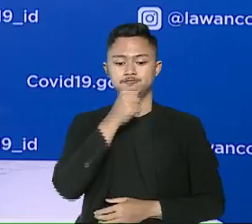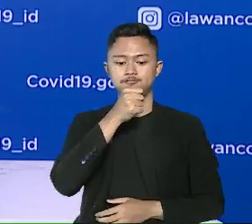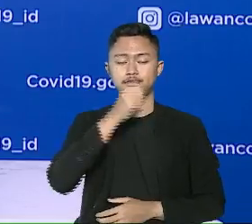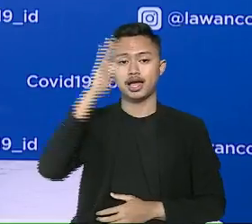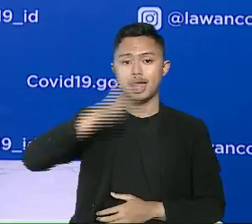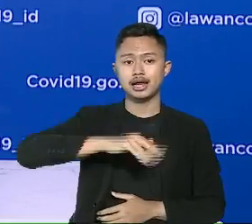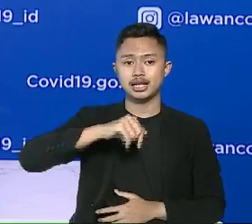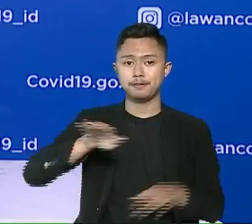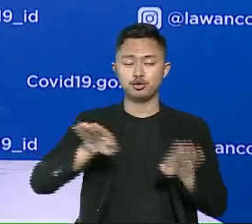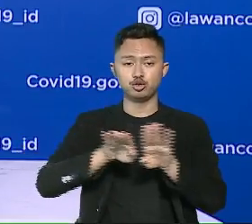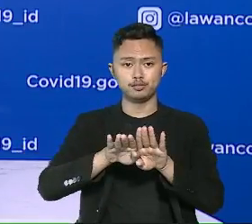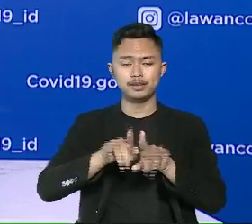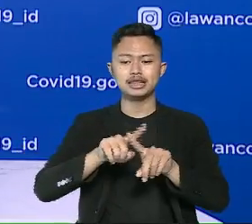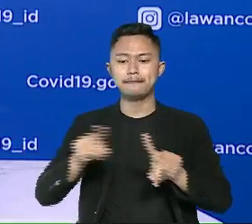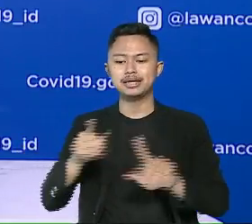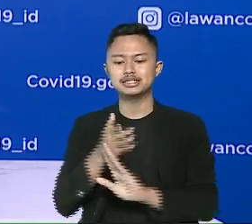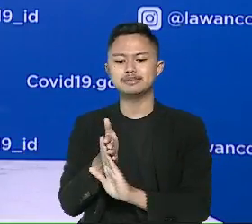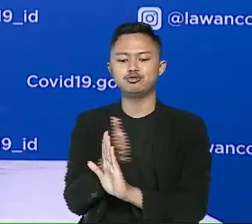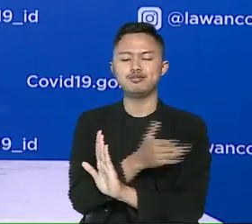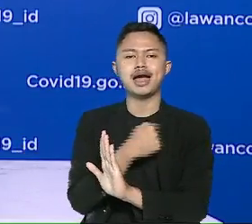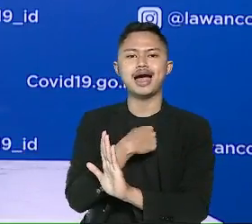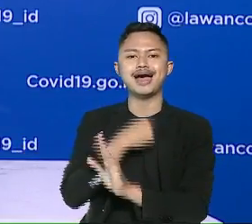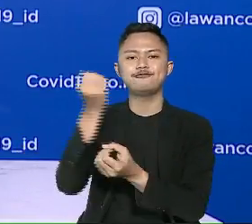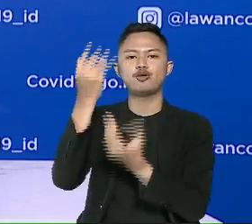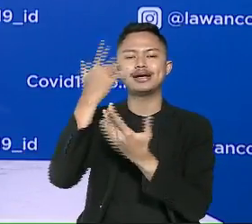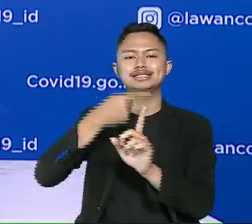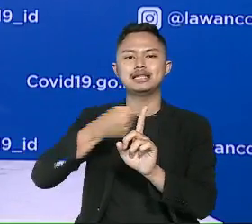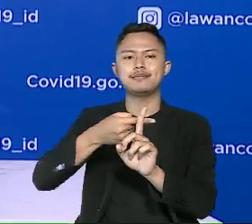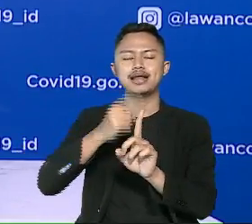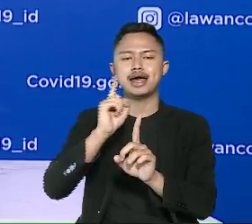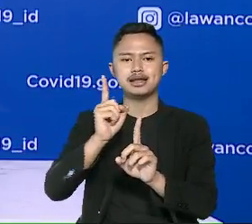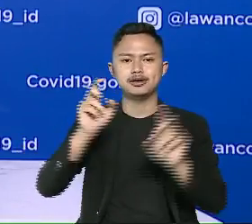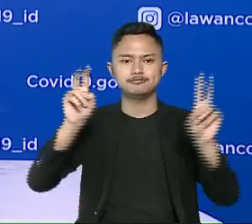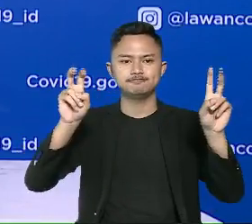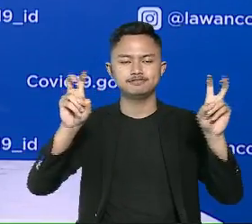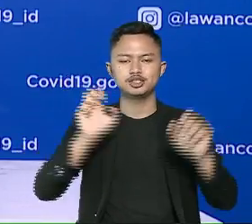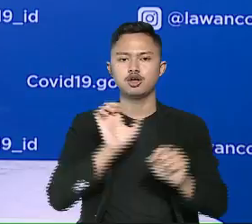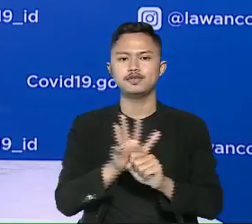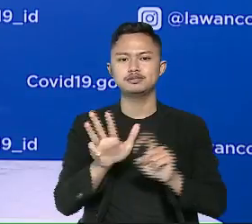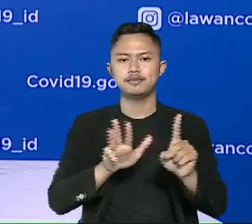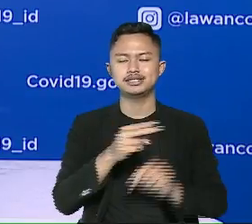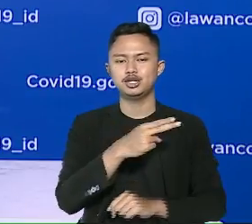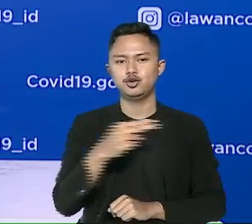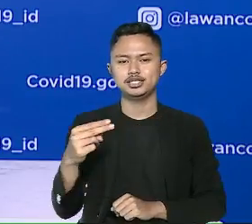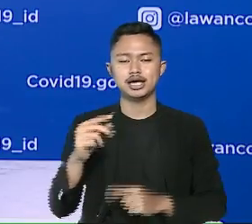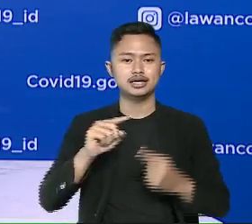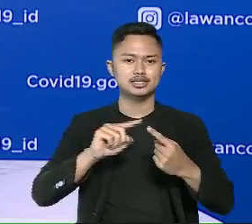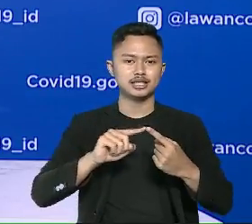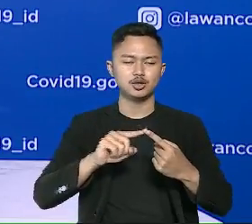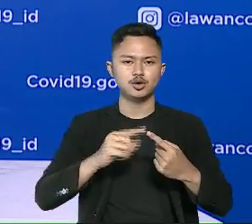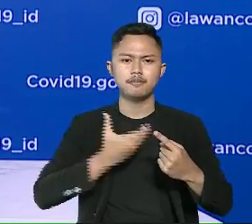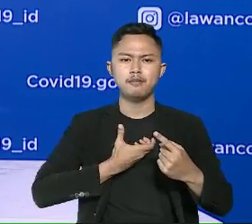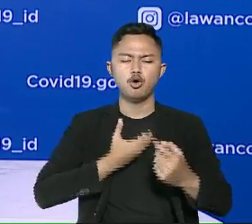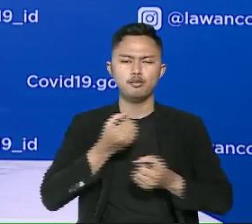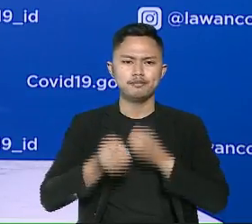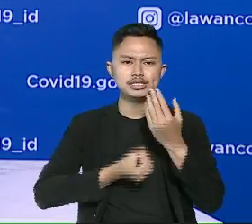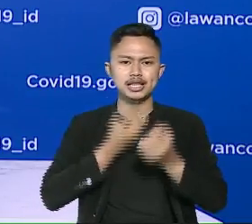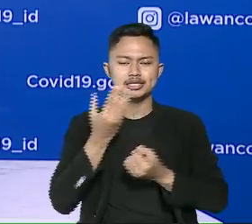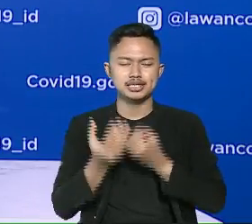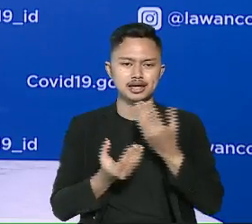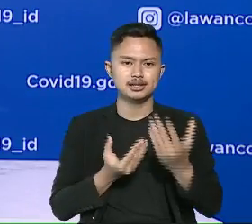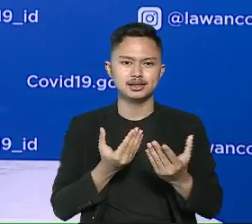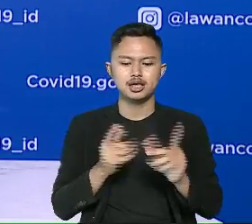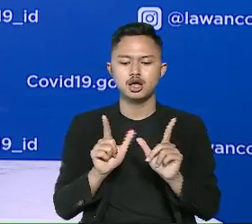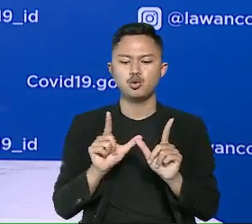ini, berikut adalah beberapa informasi tambahan terkait COVID-19 di Indonesia. Pertama, saya akan menjelaskan